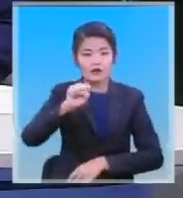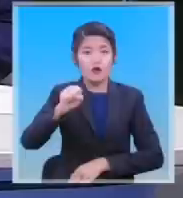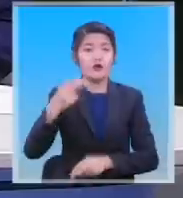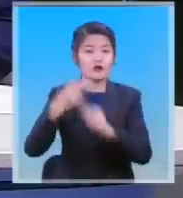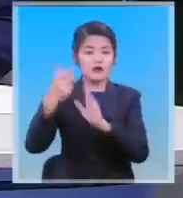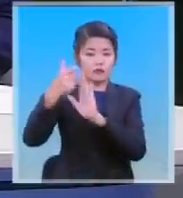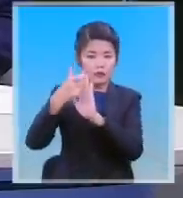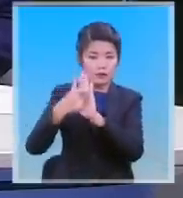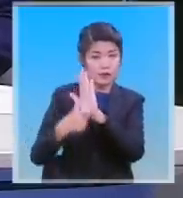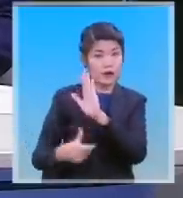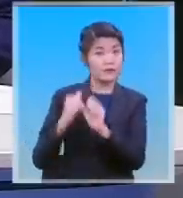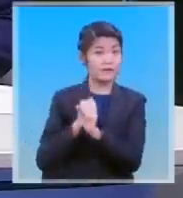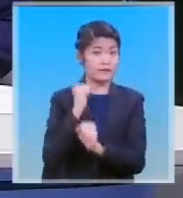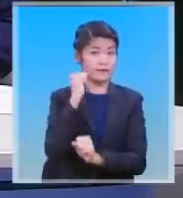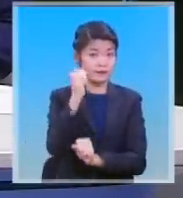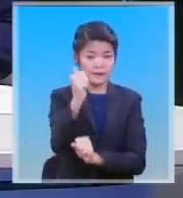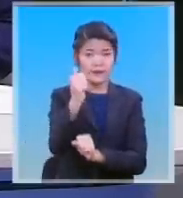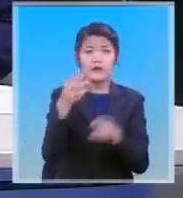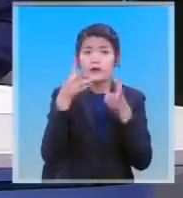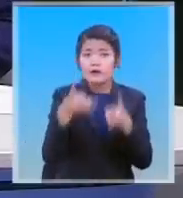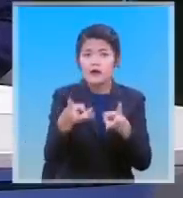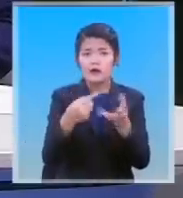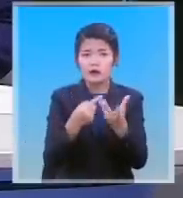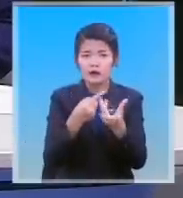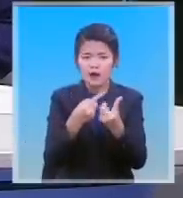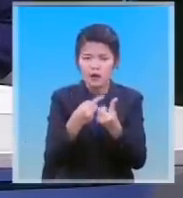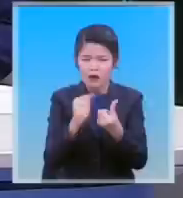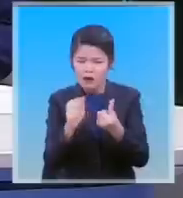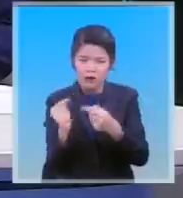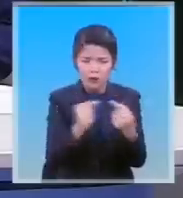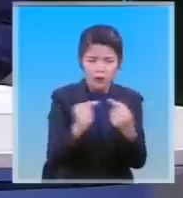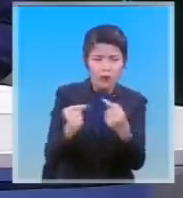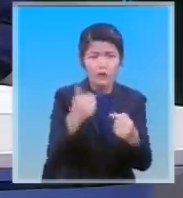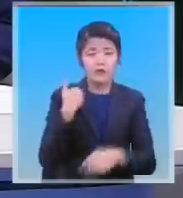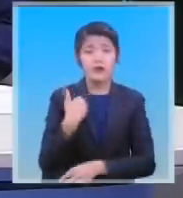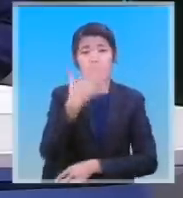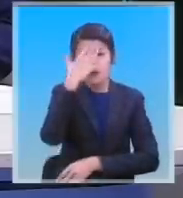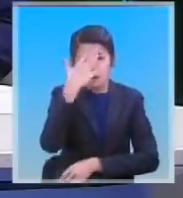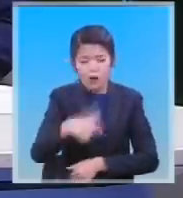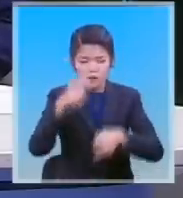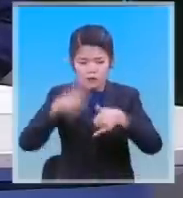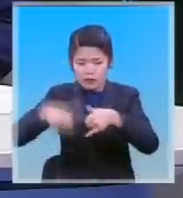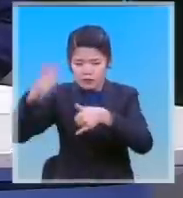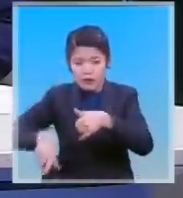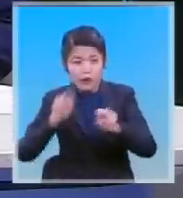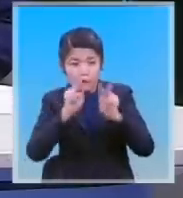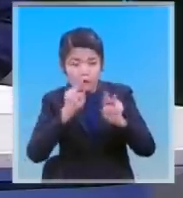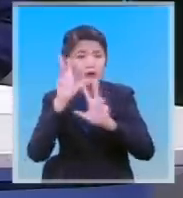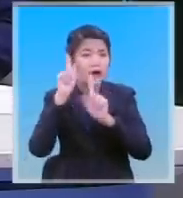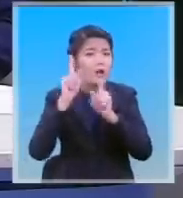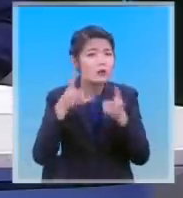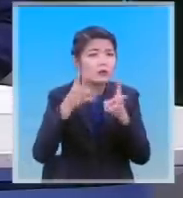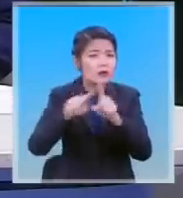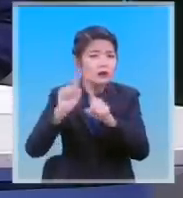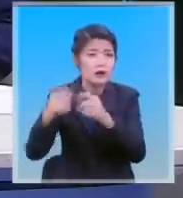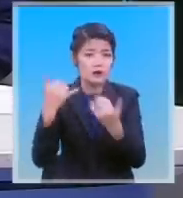าปาร์ตี้ลิสต์ด้วยนะคะซึ่งตัวสูตรที่ว่านี้แหละก็เป็นที่ถกเถียงกันเพราะว่าหลายท่านติดตามข่าวในสื่อต่างๆก็จะเห็นได้ว่าต